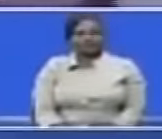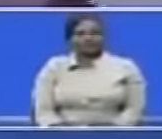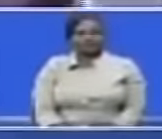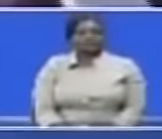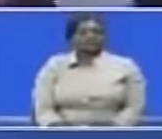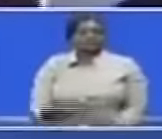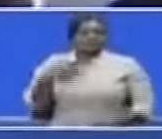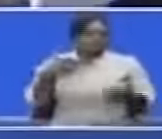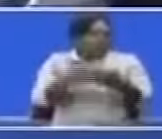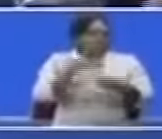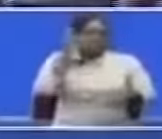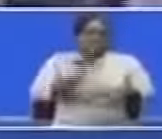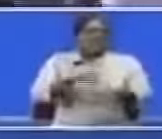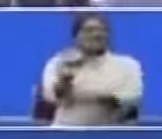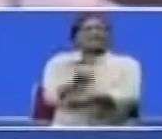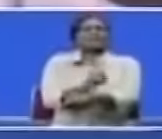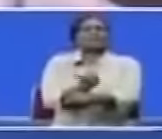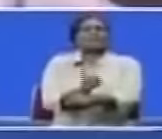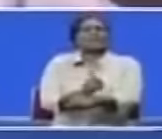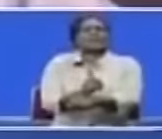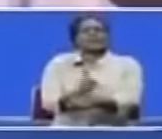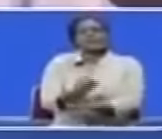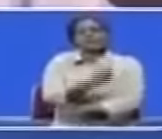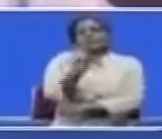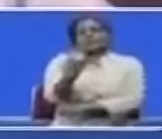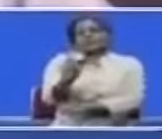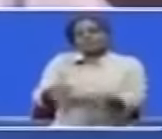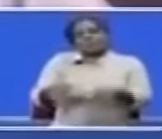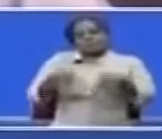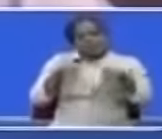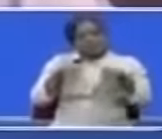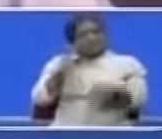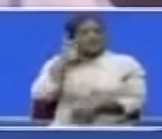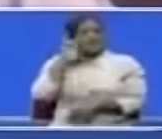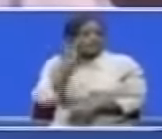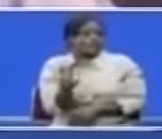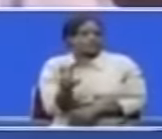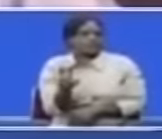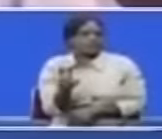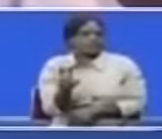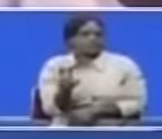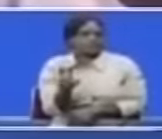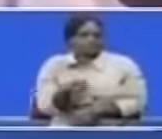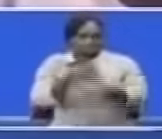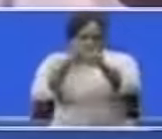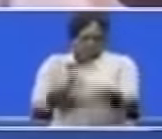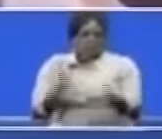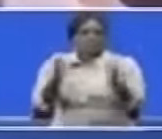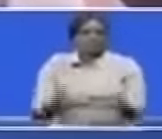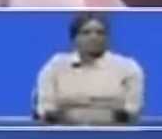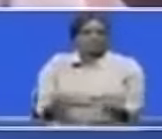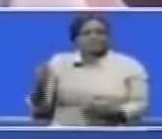Hadi lini msongamano huu utakdumu ni swali ambalo muda ndio utajibu. John